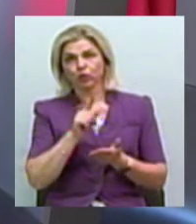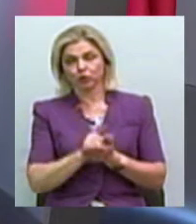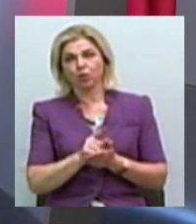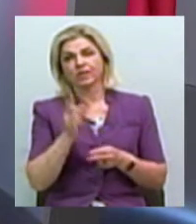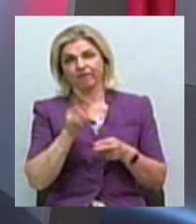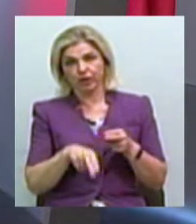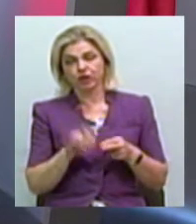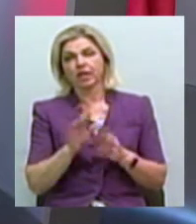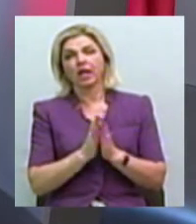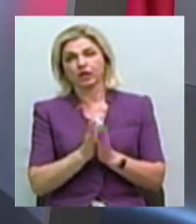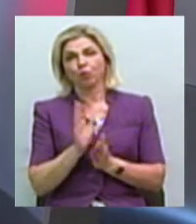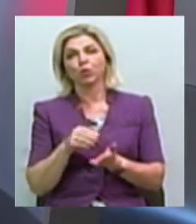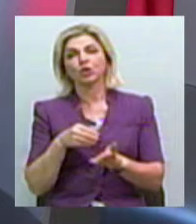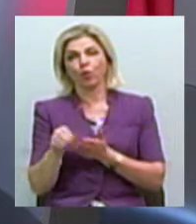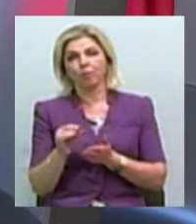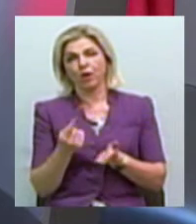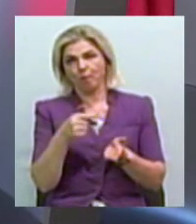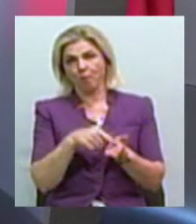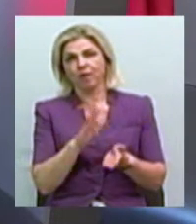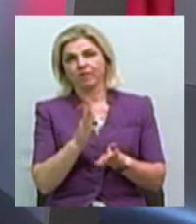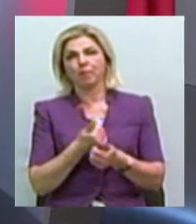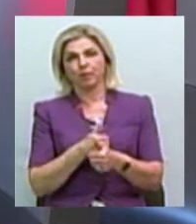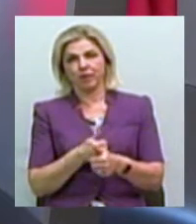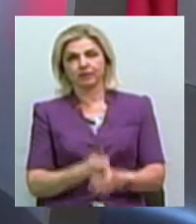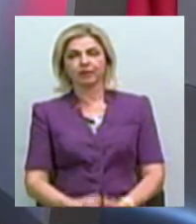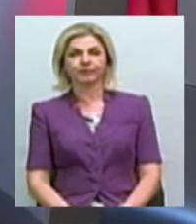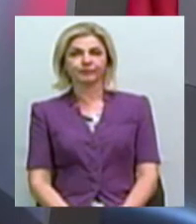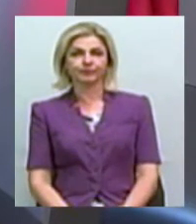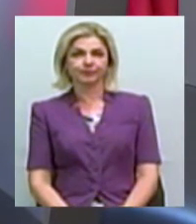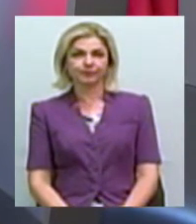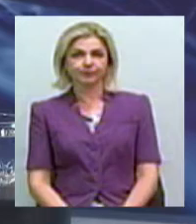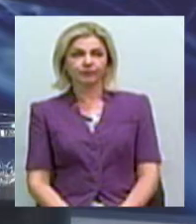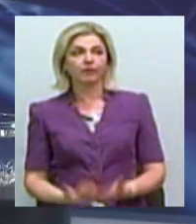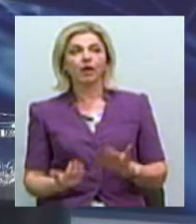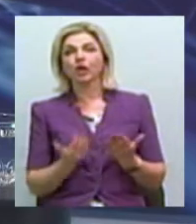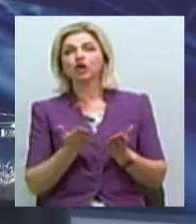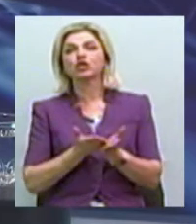завершення, і книги будуть закуплені і потраплять до бібліотек. До бібліотек. А в яких